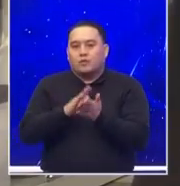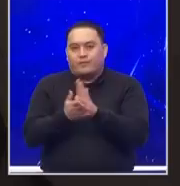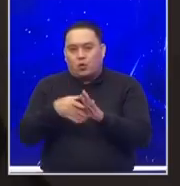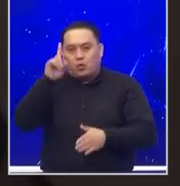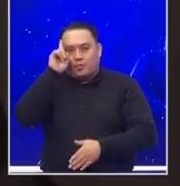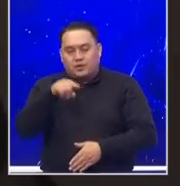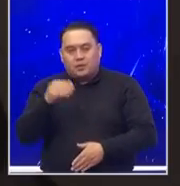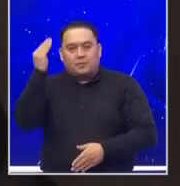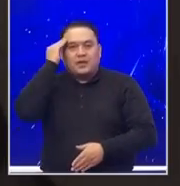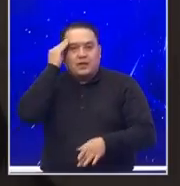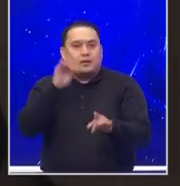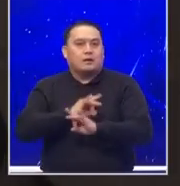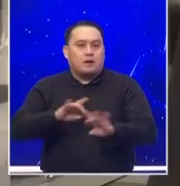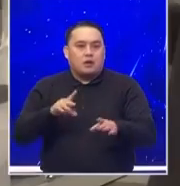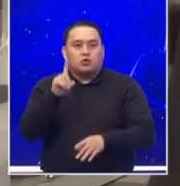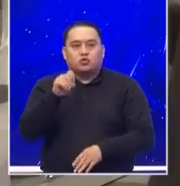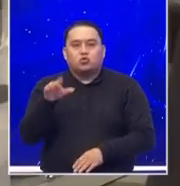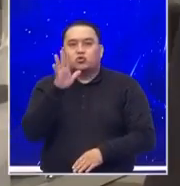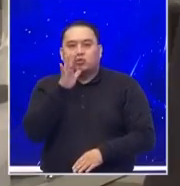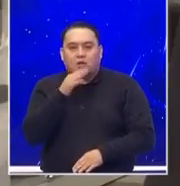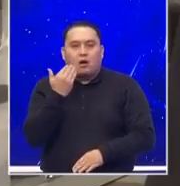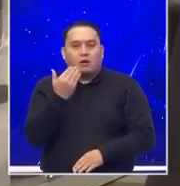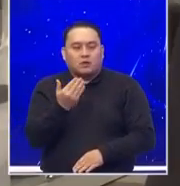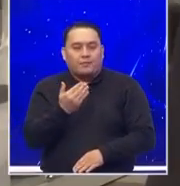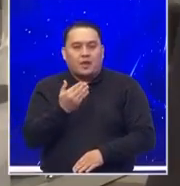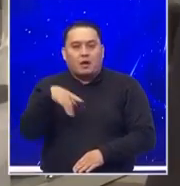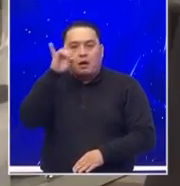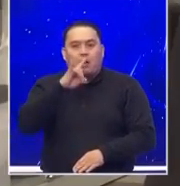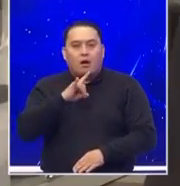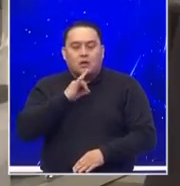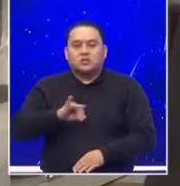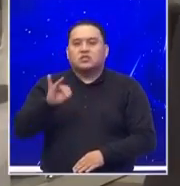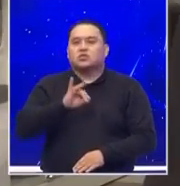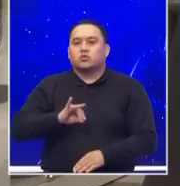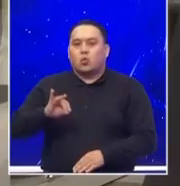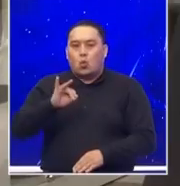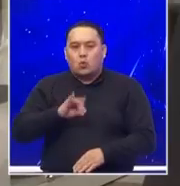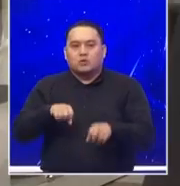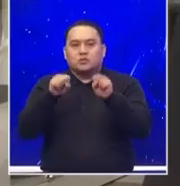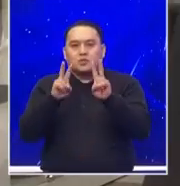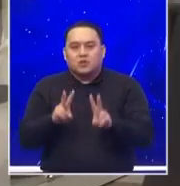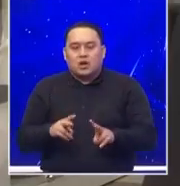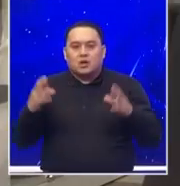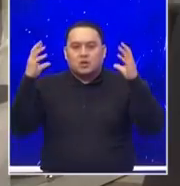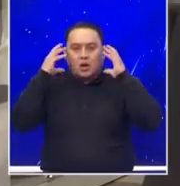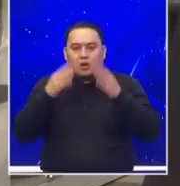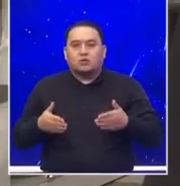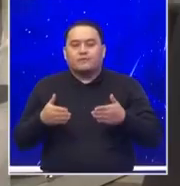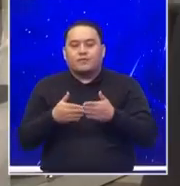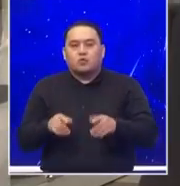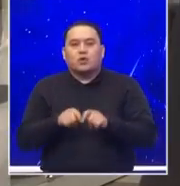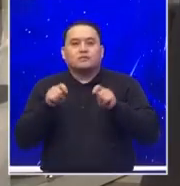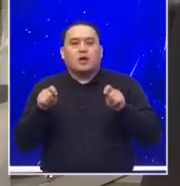біліп пікірлерін білдіре алады. 100 жылдықтың аясында Қазақ радиосының тарихынан сыр шертетін арнайы радио мұражайын